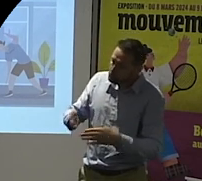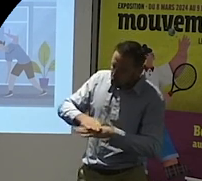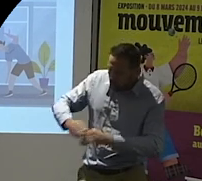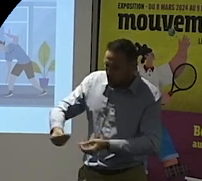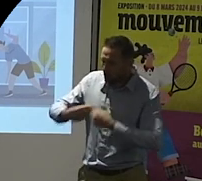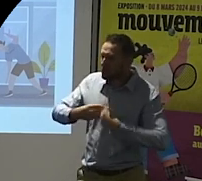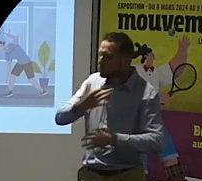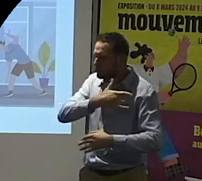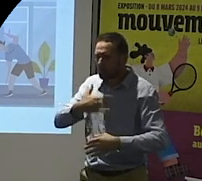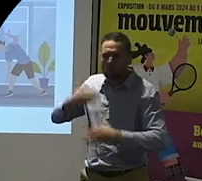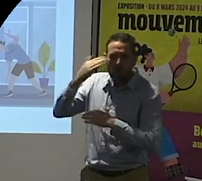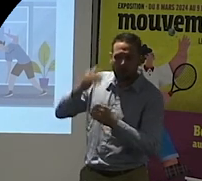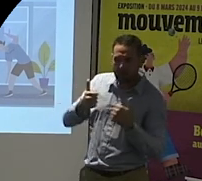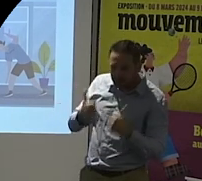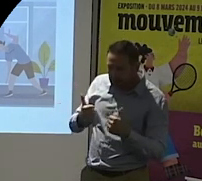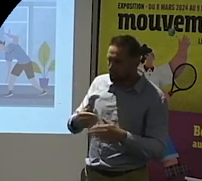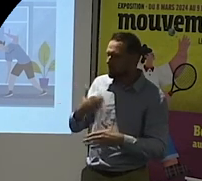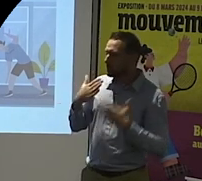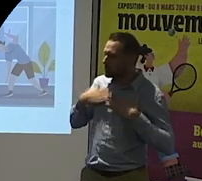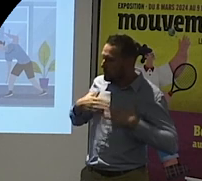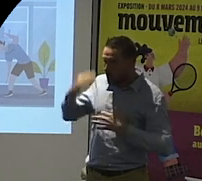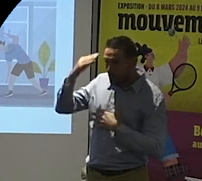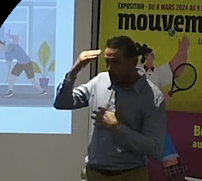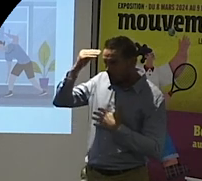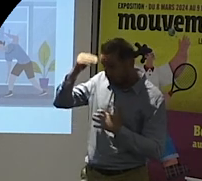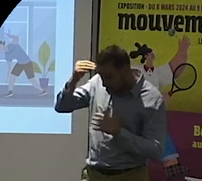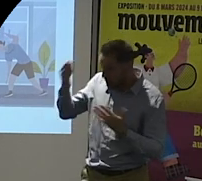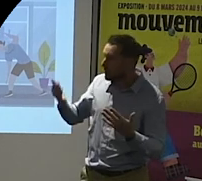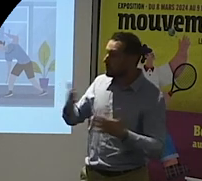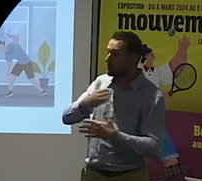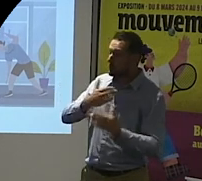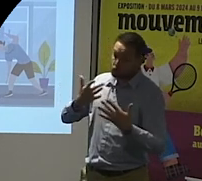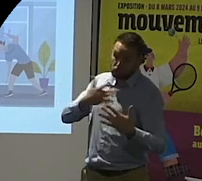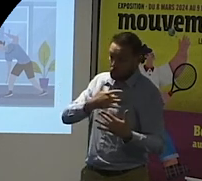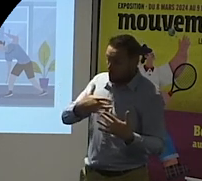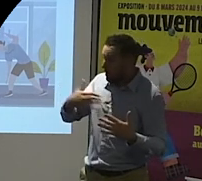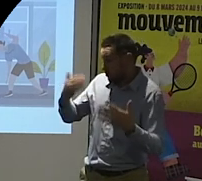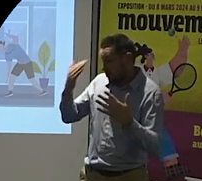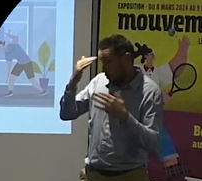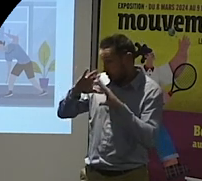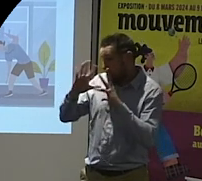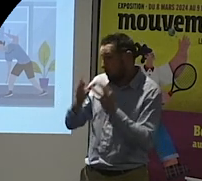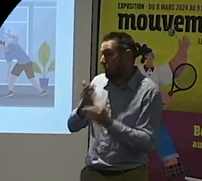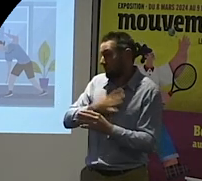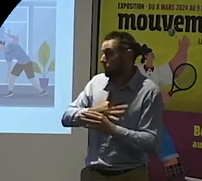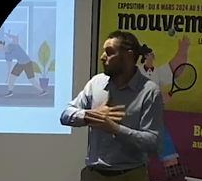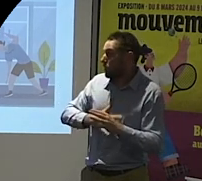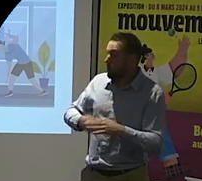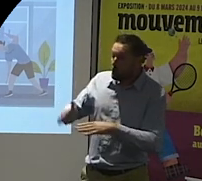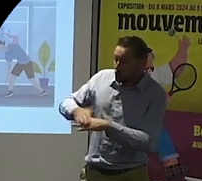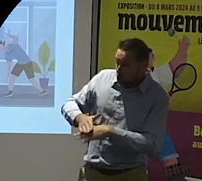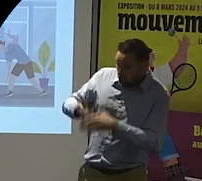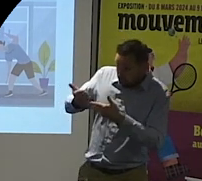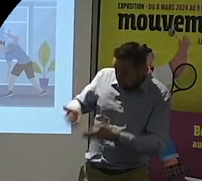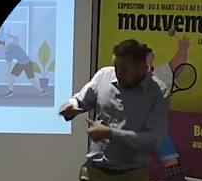physique, sur la santé sociale. Voilà, donc sans plus tarder, je vais... de